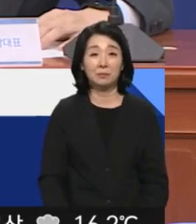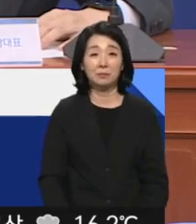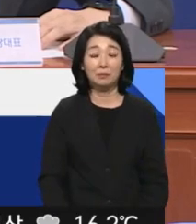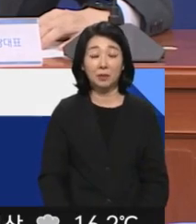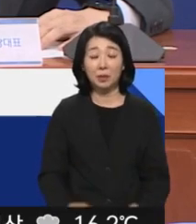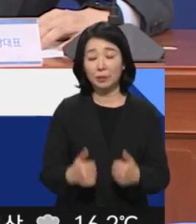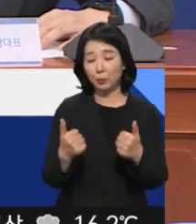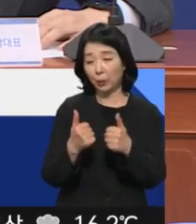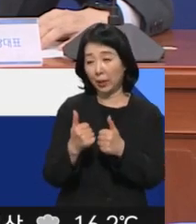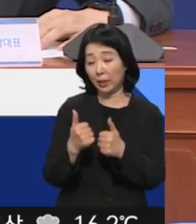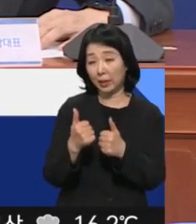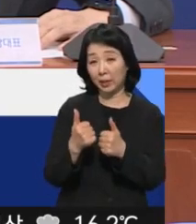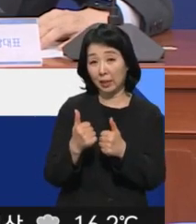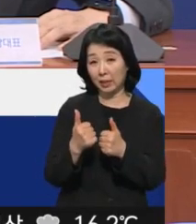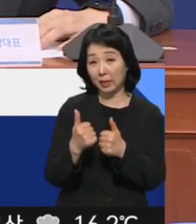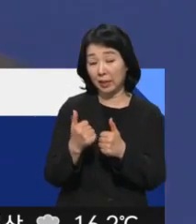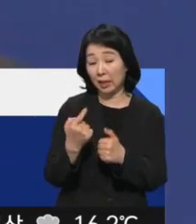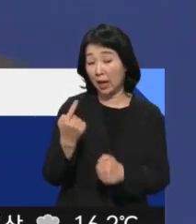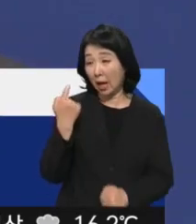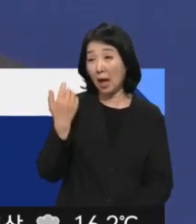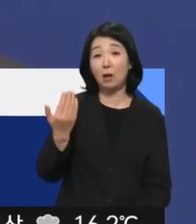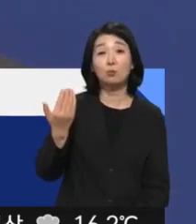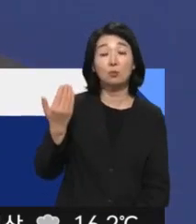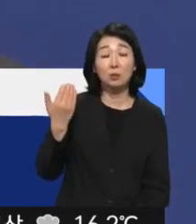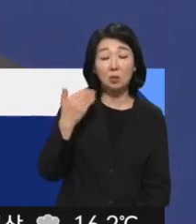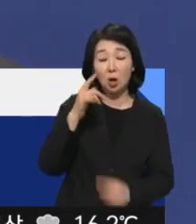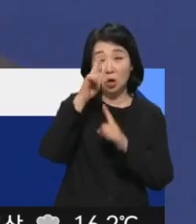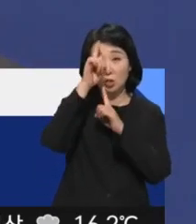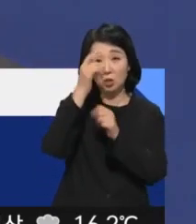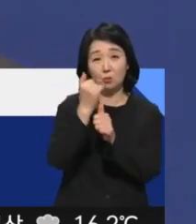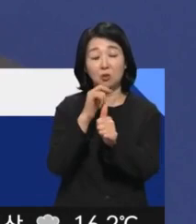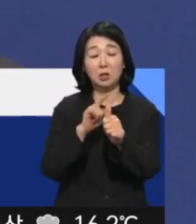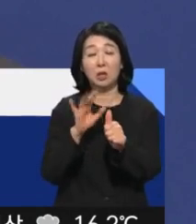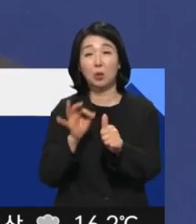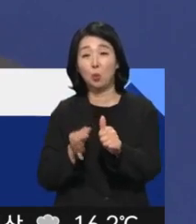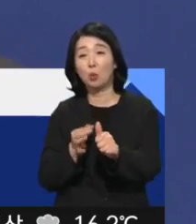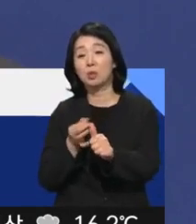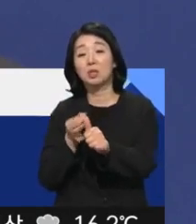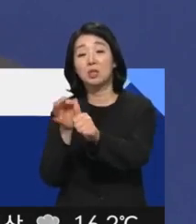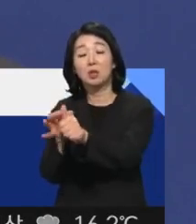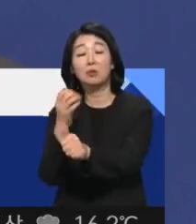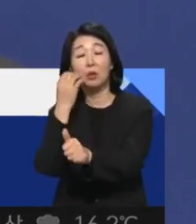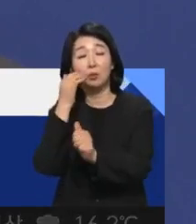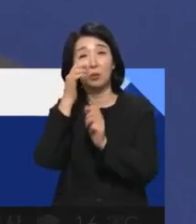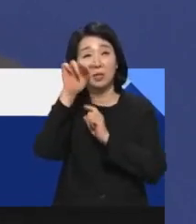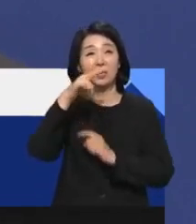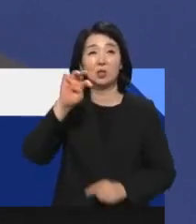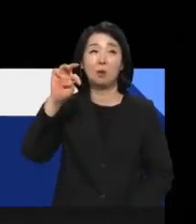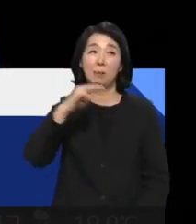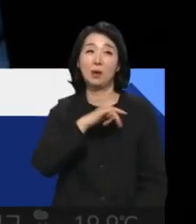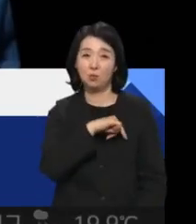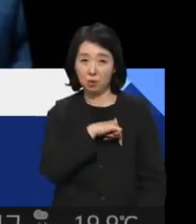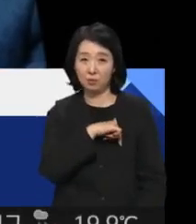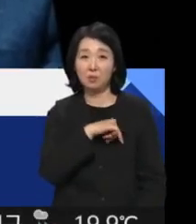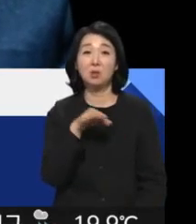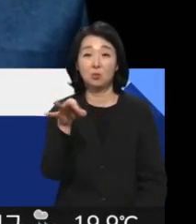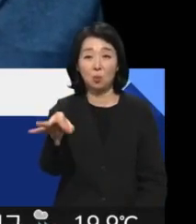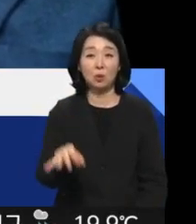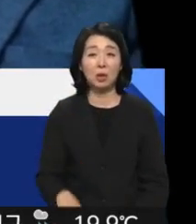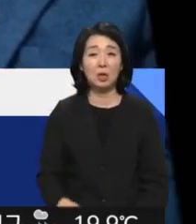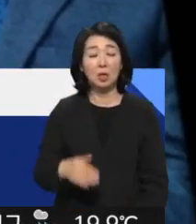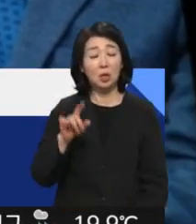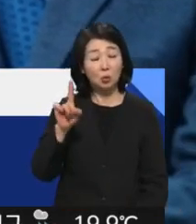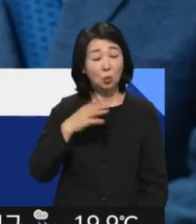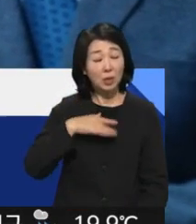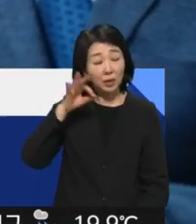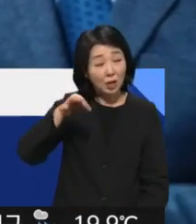회의 하루 전 이전 부총장에게 해당 자금을 전달한 것으로 보이는 인물은 이성만 의원입니다. 돈 내가 내일